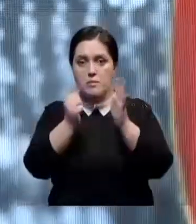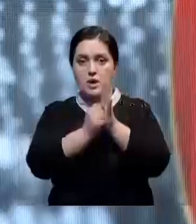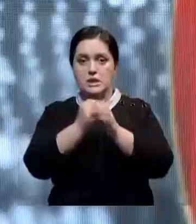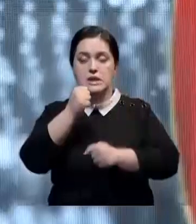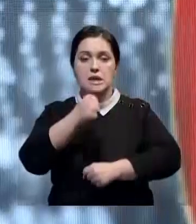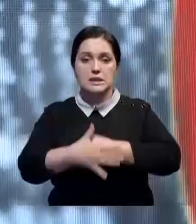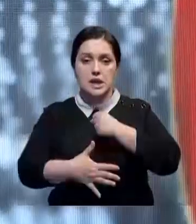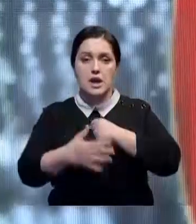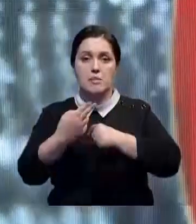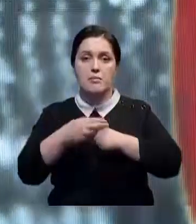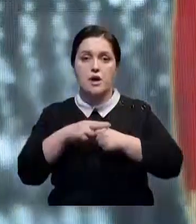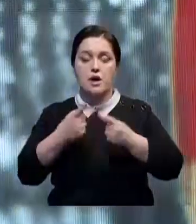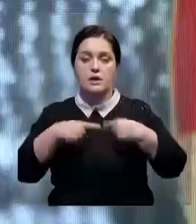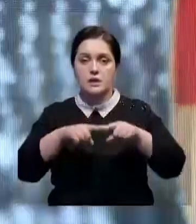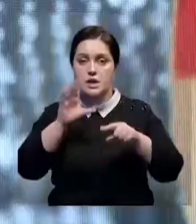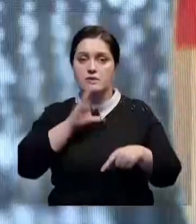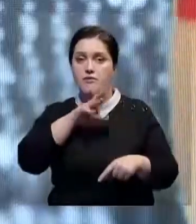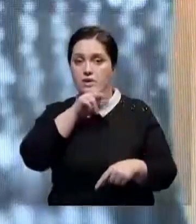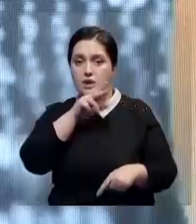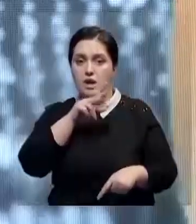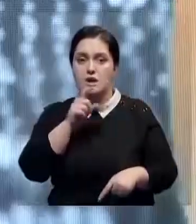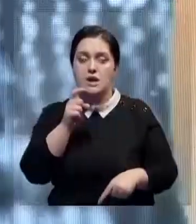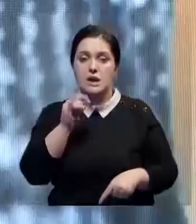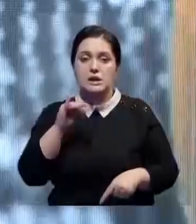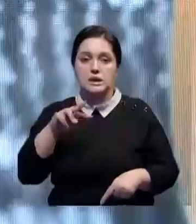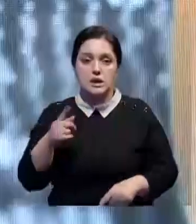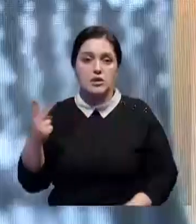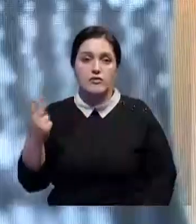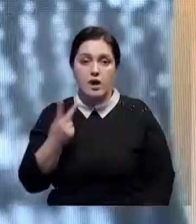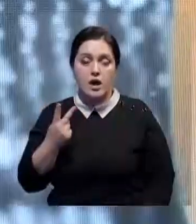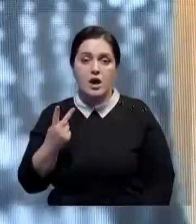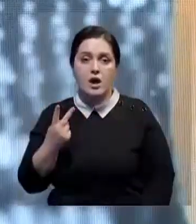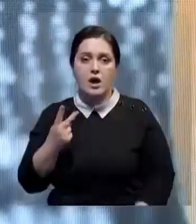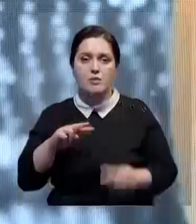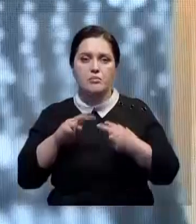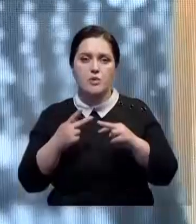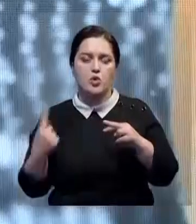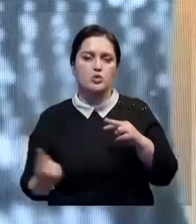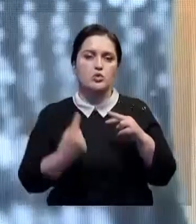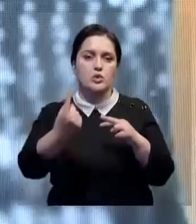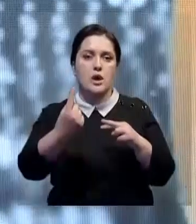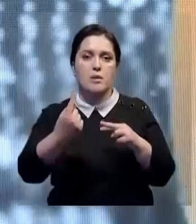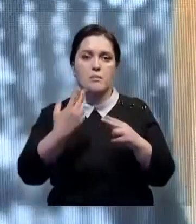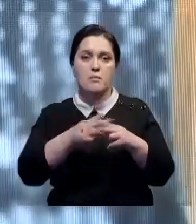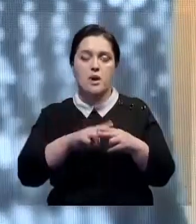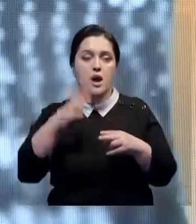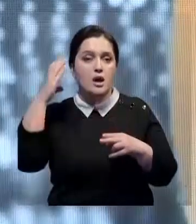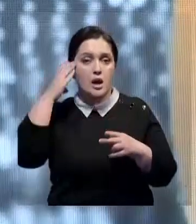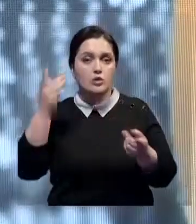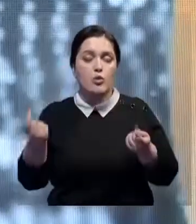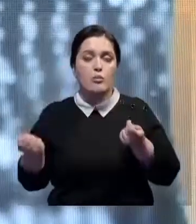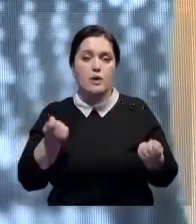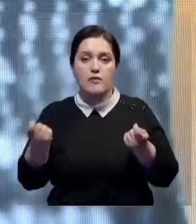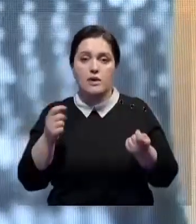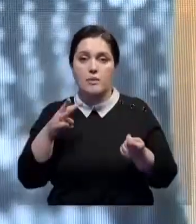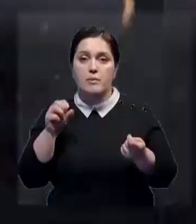опубликовало Центральное телеграфное агентство Северной Кореи. Это Хаиль-2, цунами в переводе, ядерный радиоуправляемый аппарат. Ранее